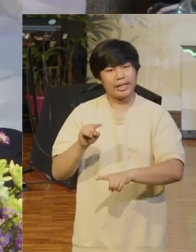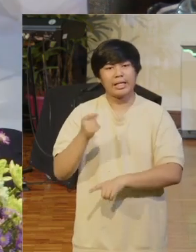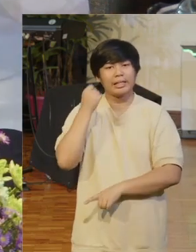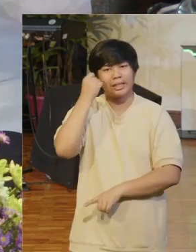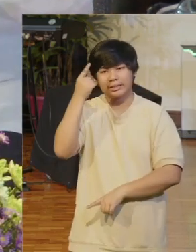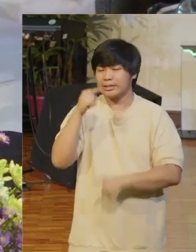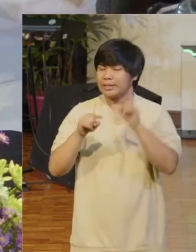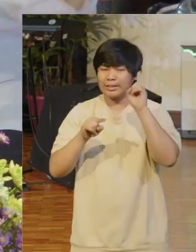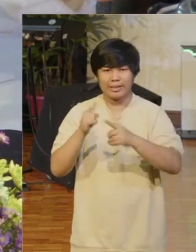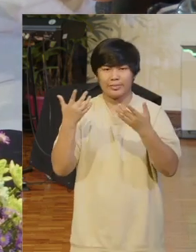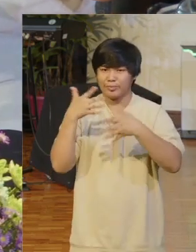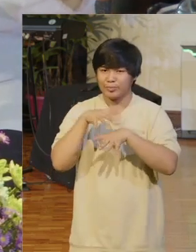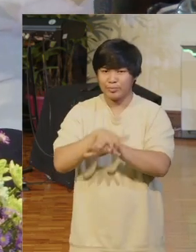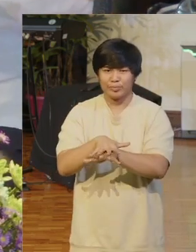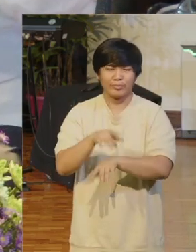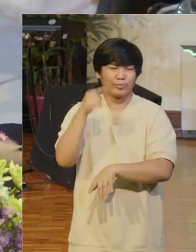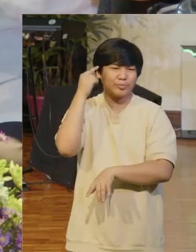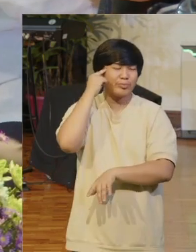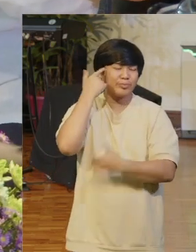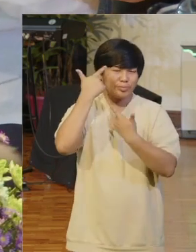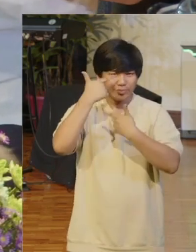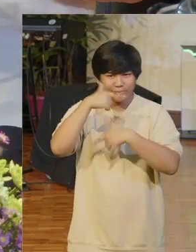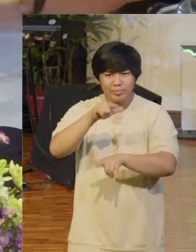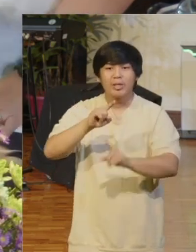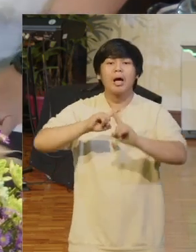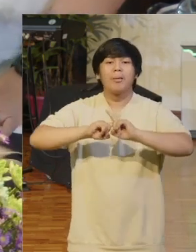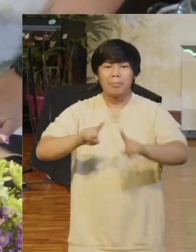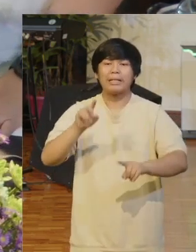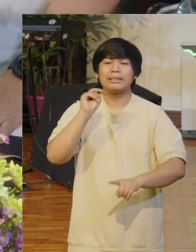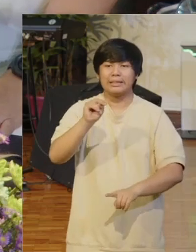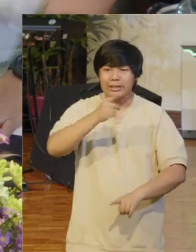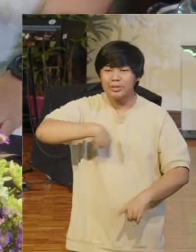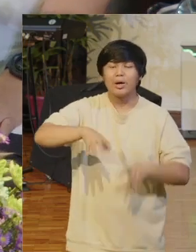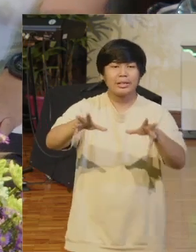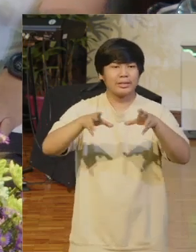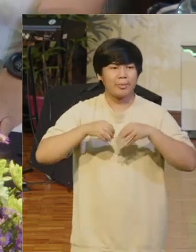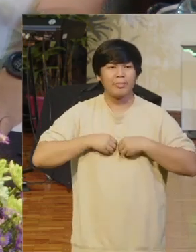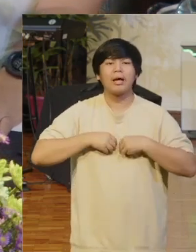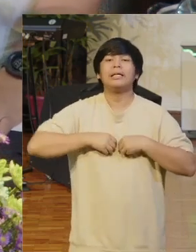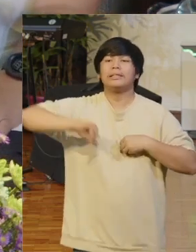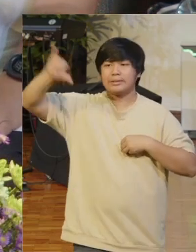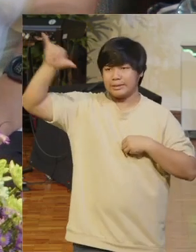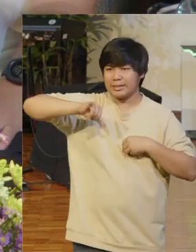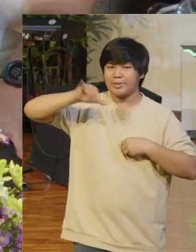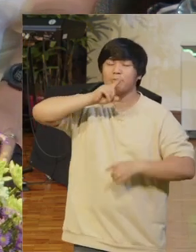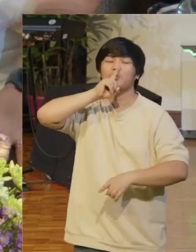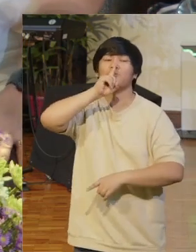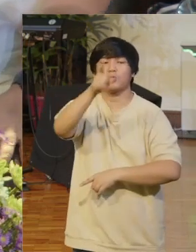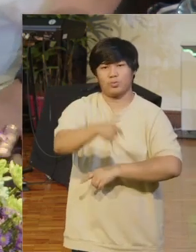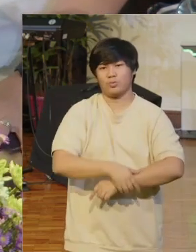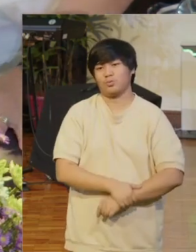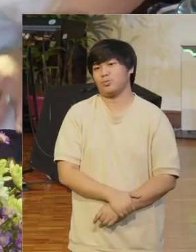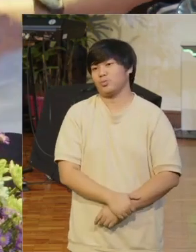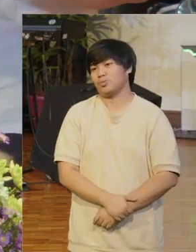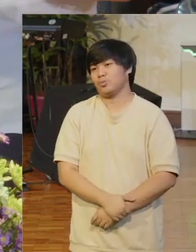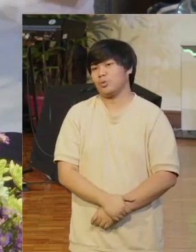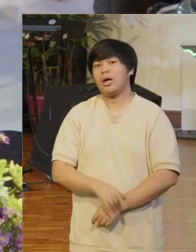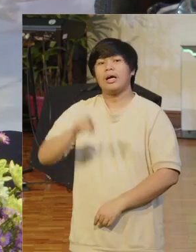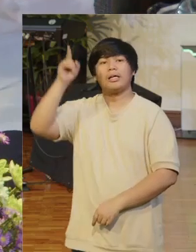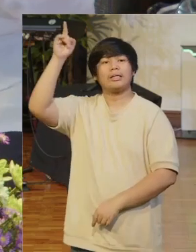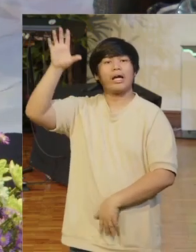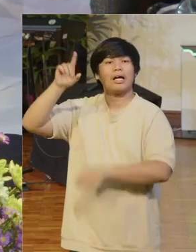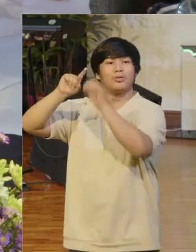Pero kailangan natin tanggapin na parehong totoo. Ang Diyos ay naghahari sa lahat at siyang pinagmumulan ng lahat